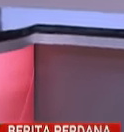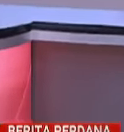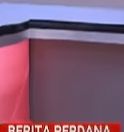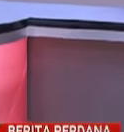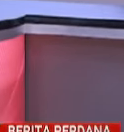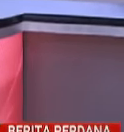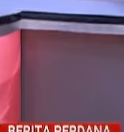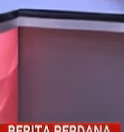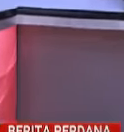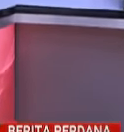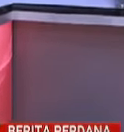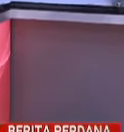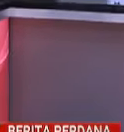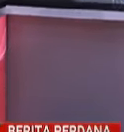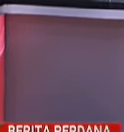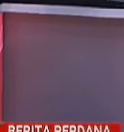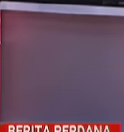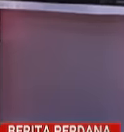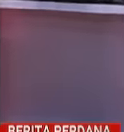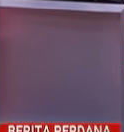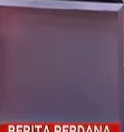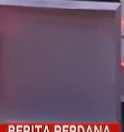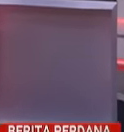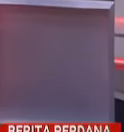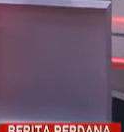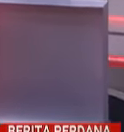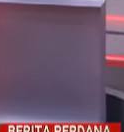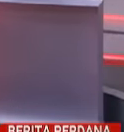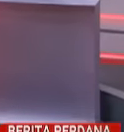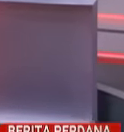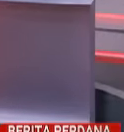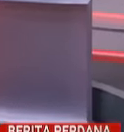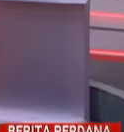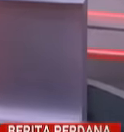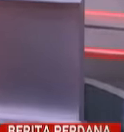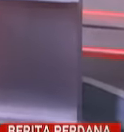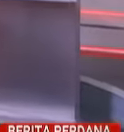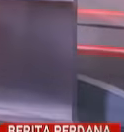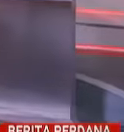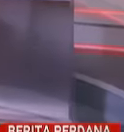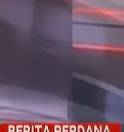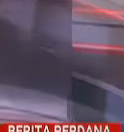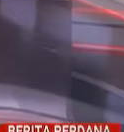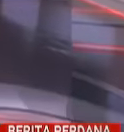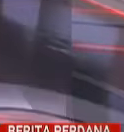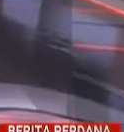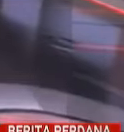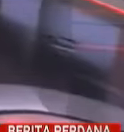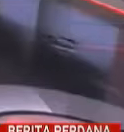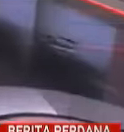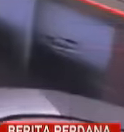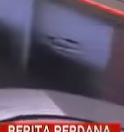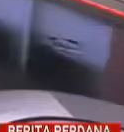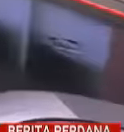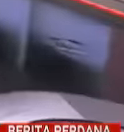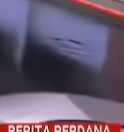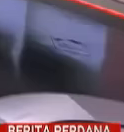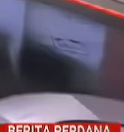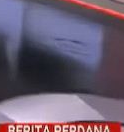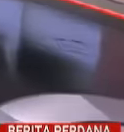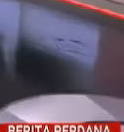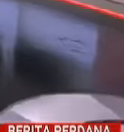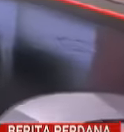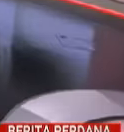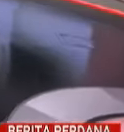Hai permohonan Datuk Seri Ahmad maslan untuk gugurkan gue perseduaan nih ditolak mahkamah paparan penuh menyusul